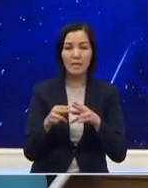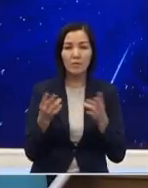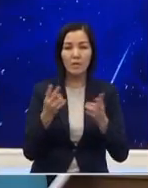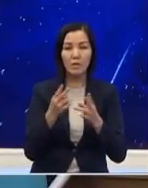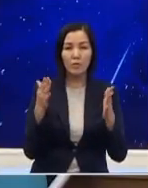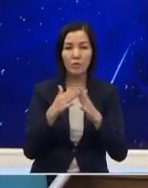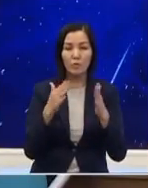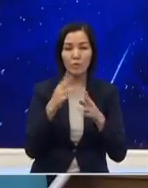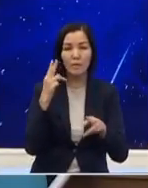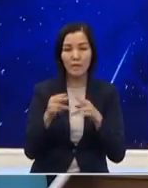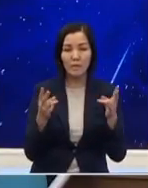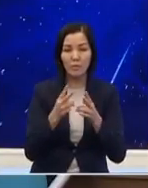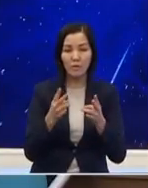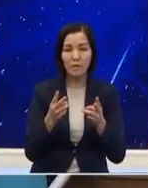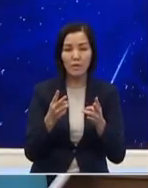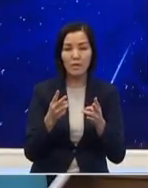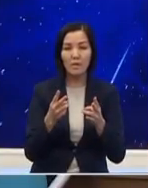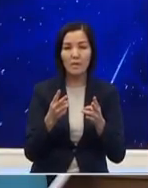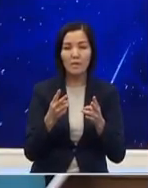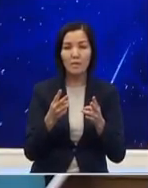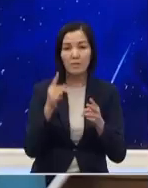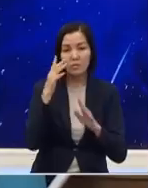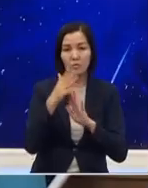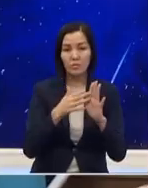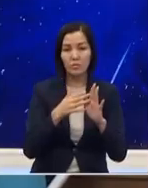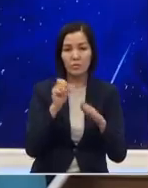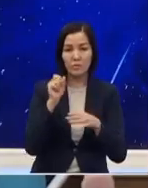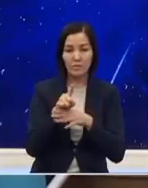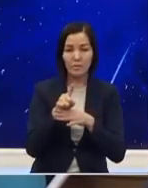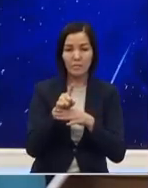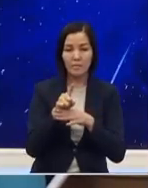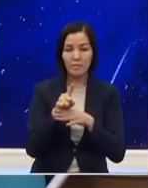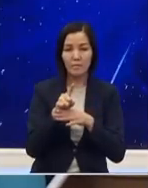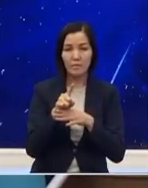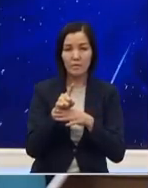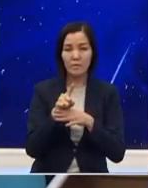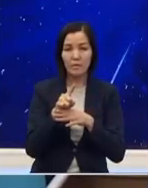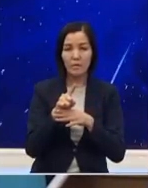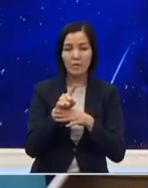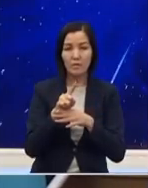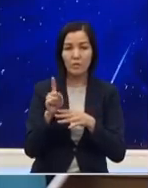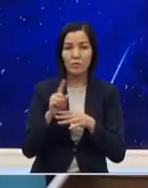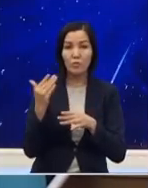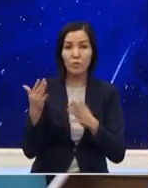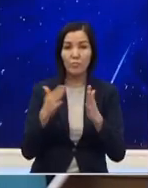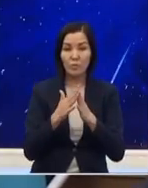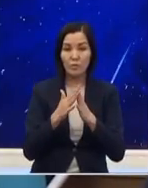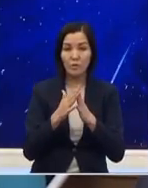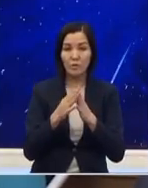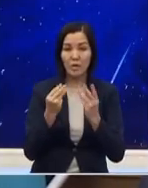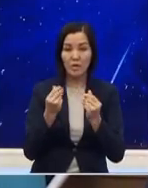үйлердің бәрін закончит, оставшиеся. Понятно? Жаңағы то, что ты там против, как